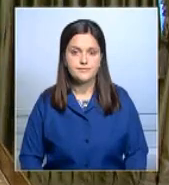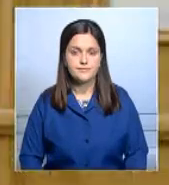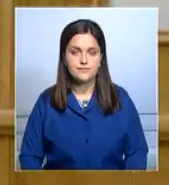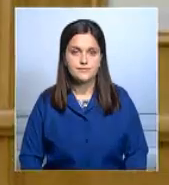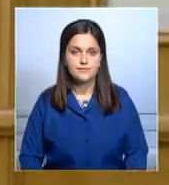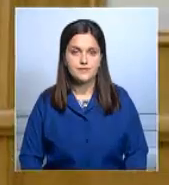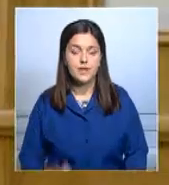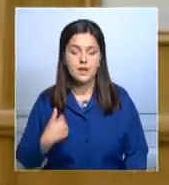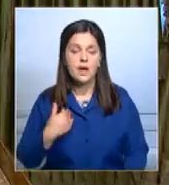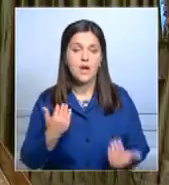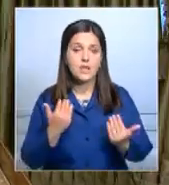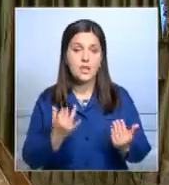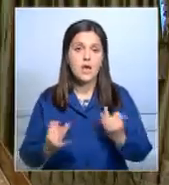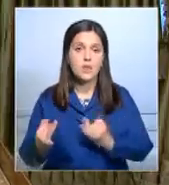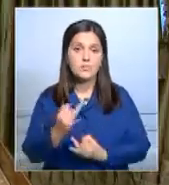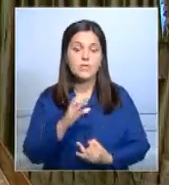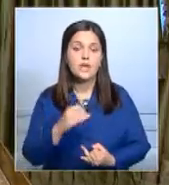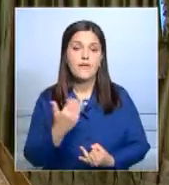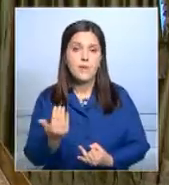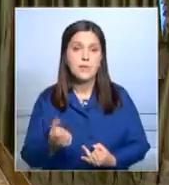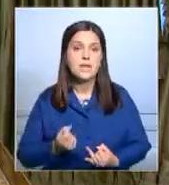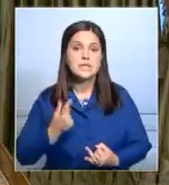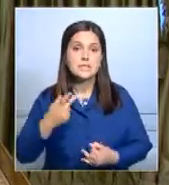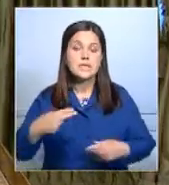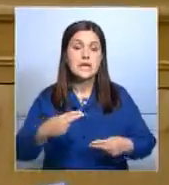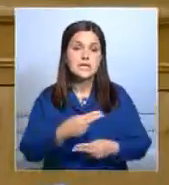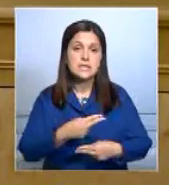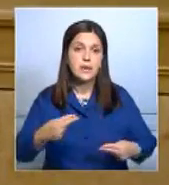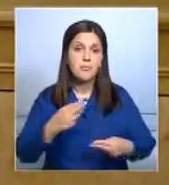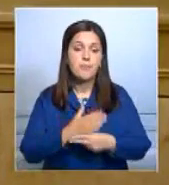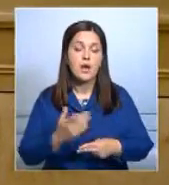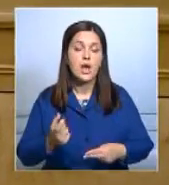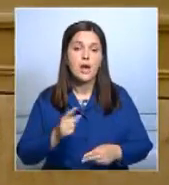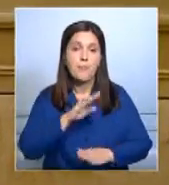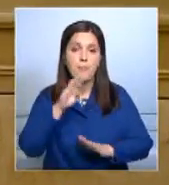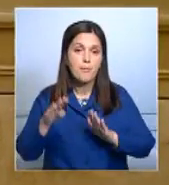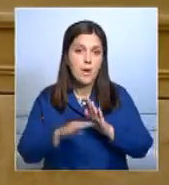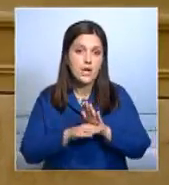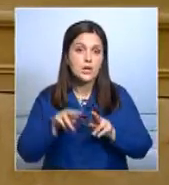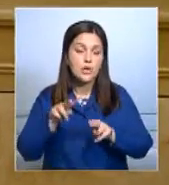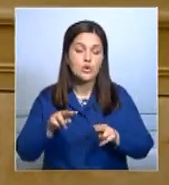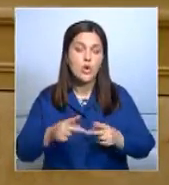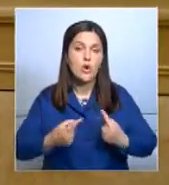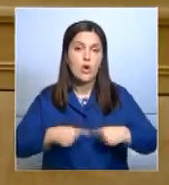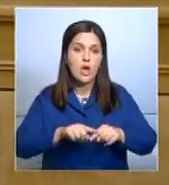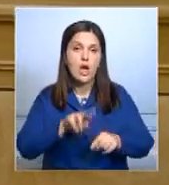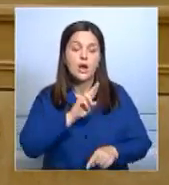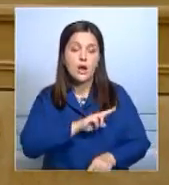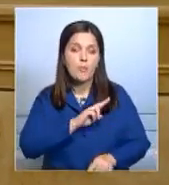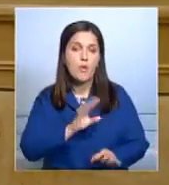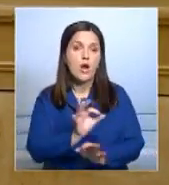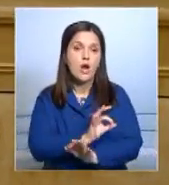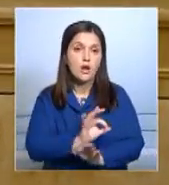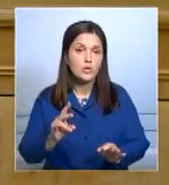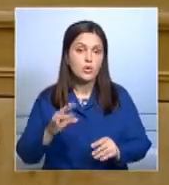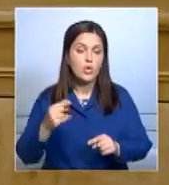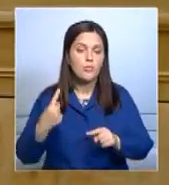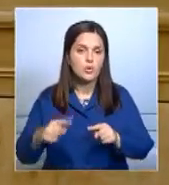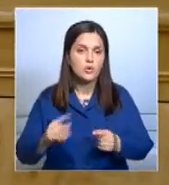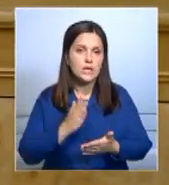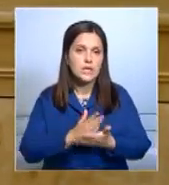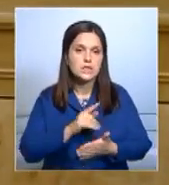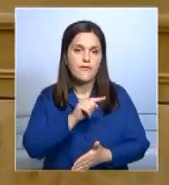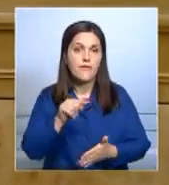Я хотел бы обсудить с вами несколько тем. Считаю, что некоторые подконтрольные министерству сферы работают хорошо, а вот по другим есть